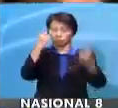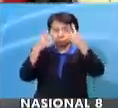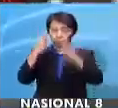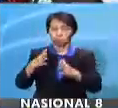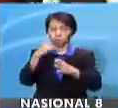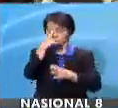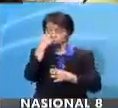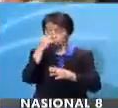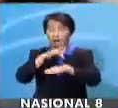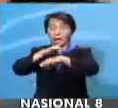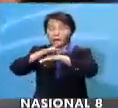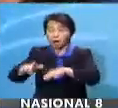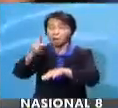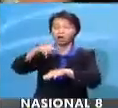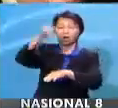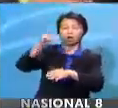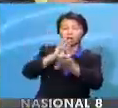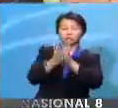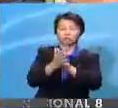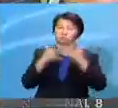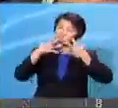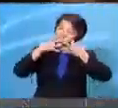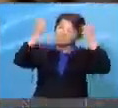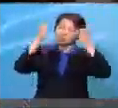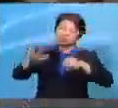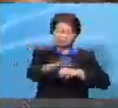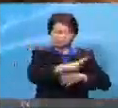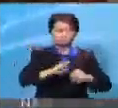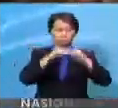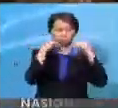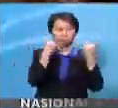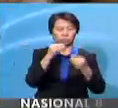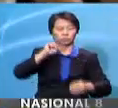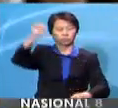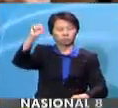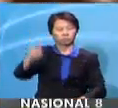asing berbogil di Gunung Kinabalu sehingga menyebabkan Kemarahan Dalam kalangan masyarakat